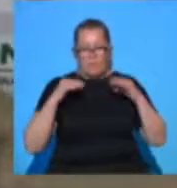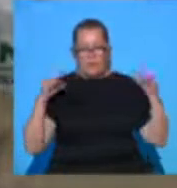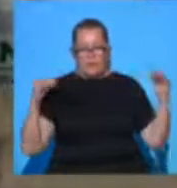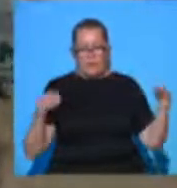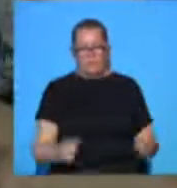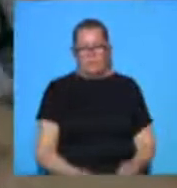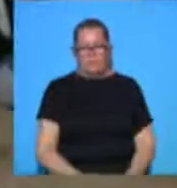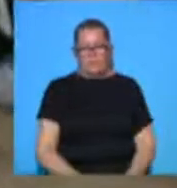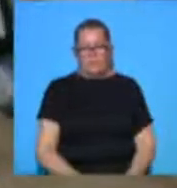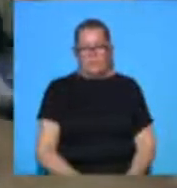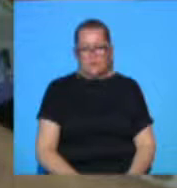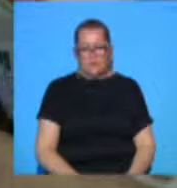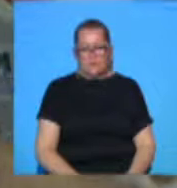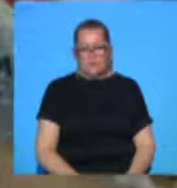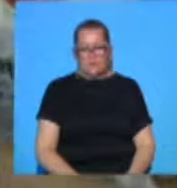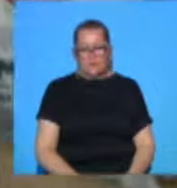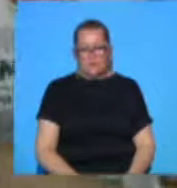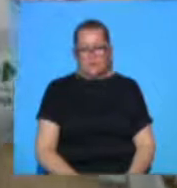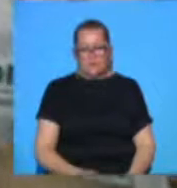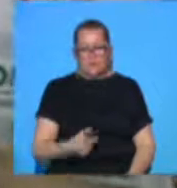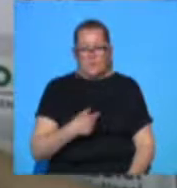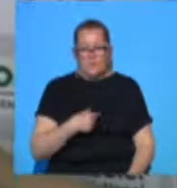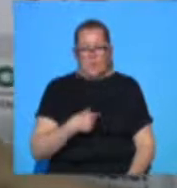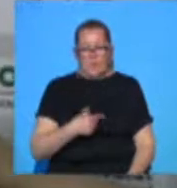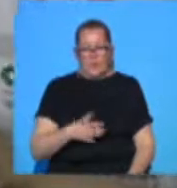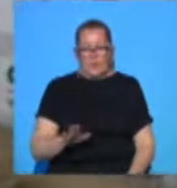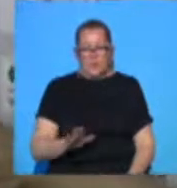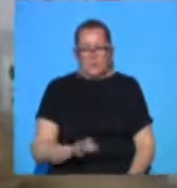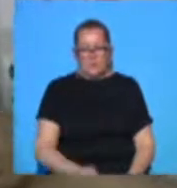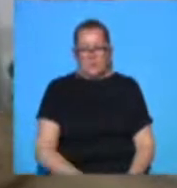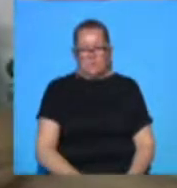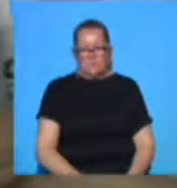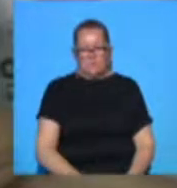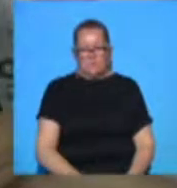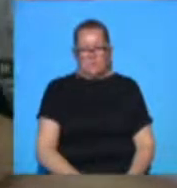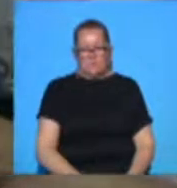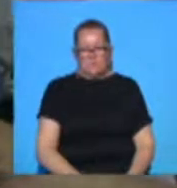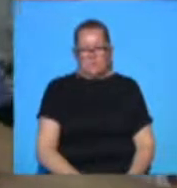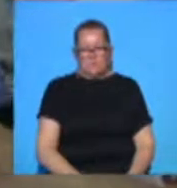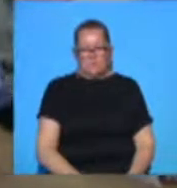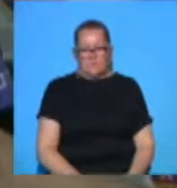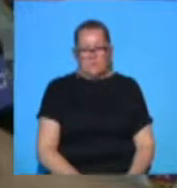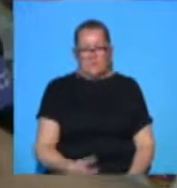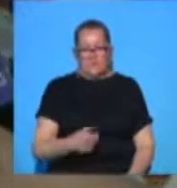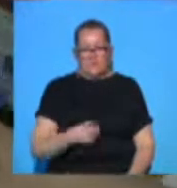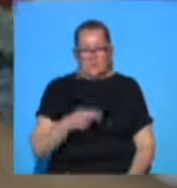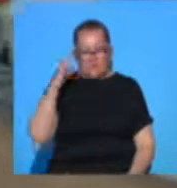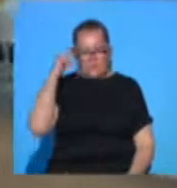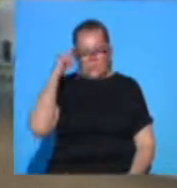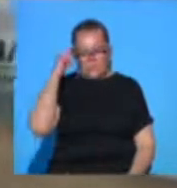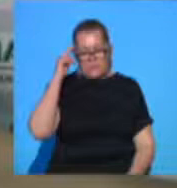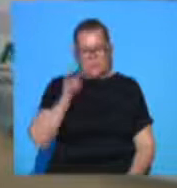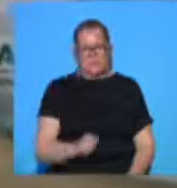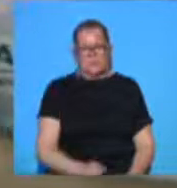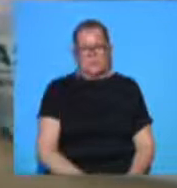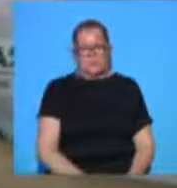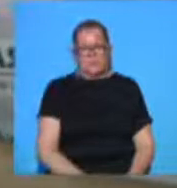deja nu mai, cred că sunt la limită. Pur și simplu sunt la limită. Nu pot să mai accept lucrurile